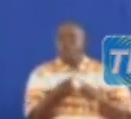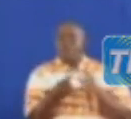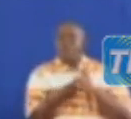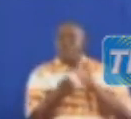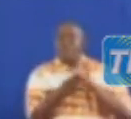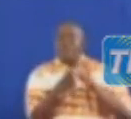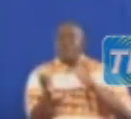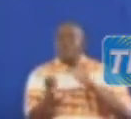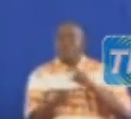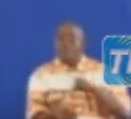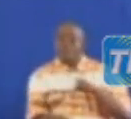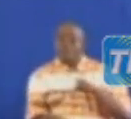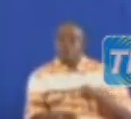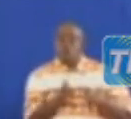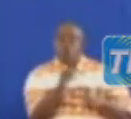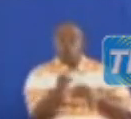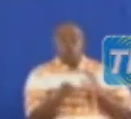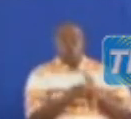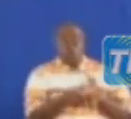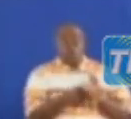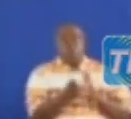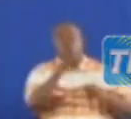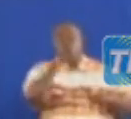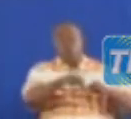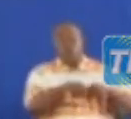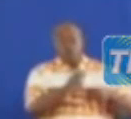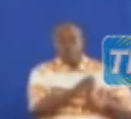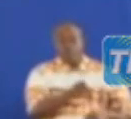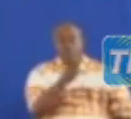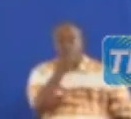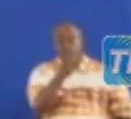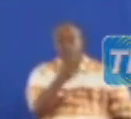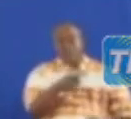1,371,690 wakiwemo wanafunzi wenye mahitaji maalum